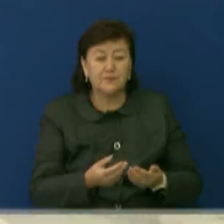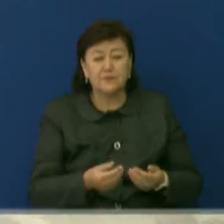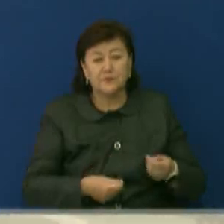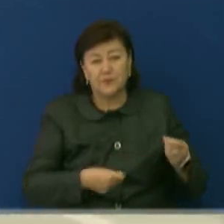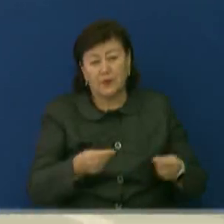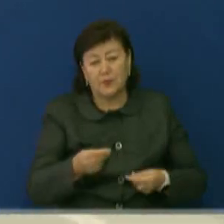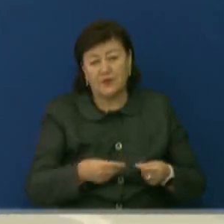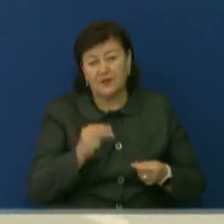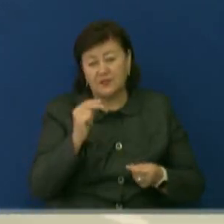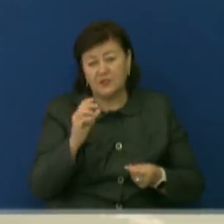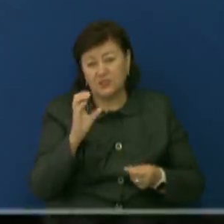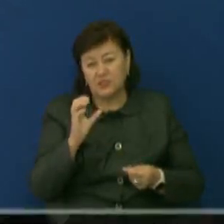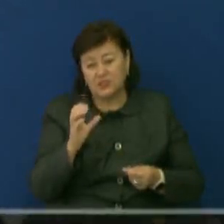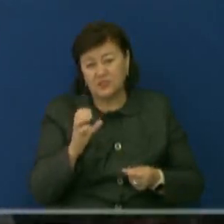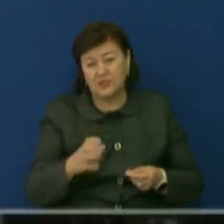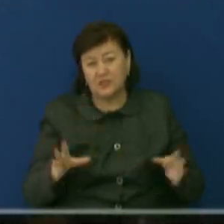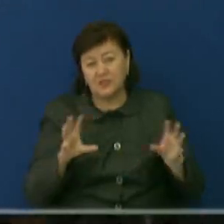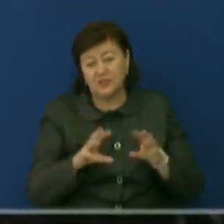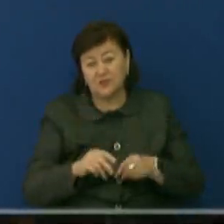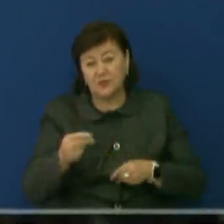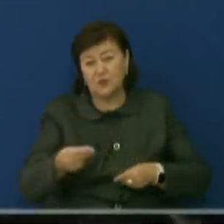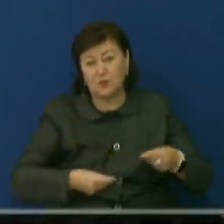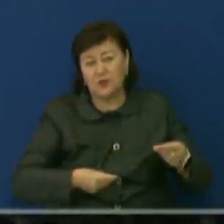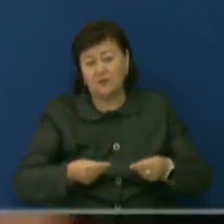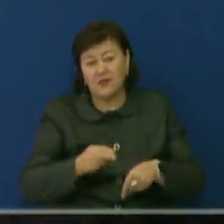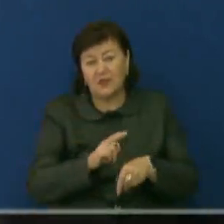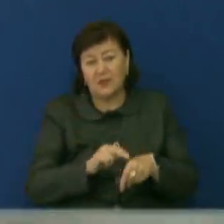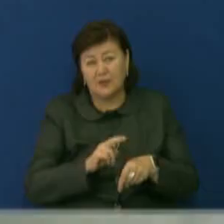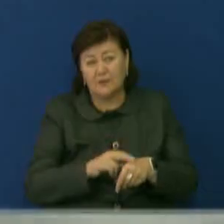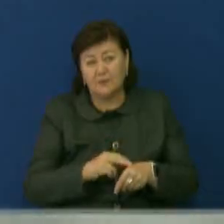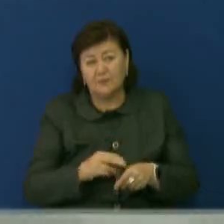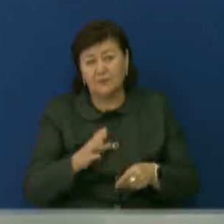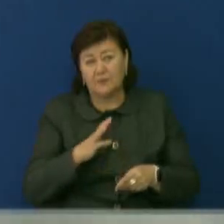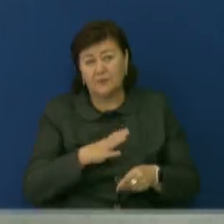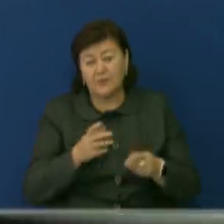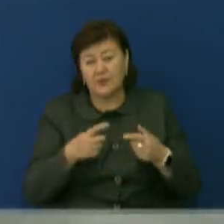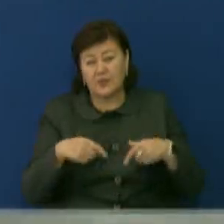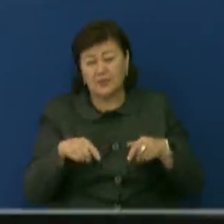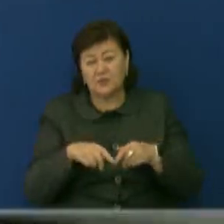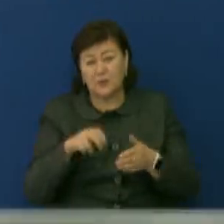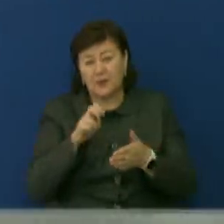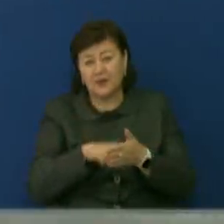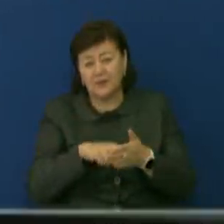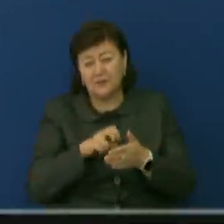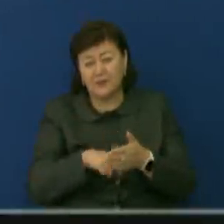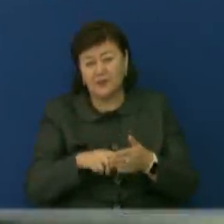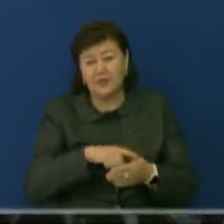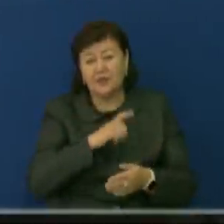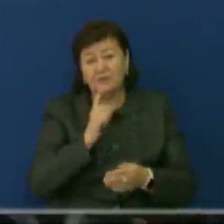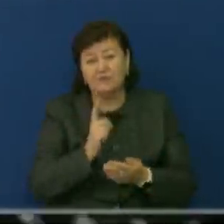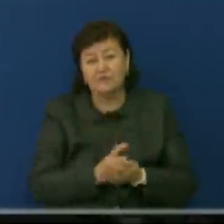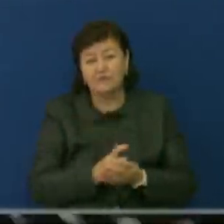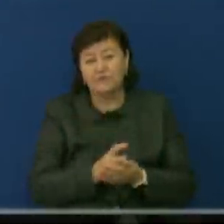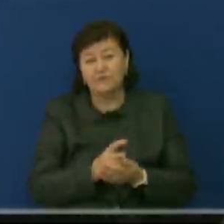Управлением по чрезвычайным ситуациям совместно с управлением полиции города Семей проведен профилактический рейд. Его главная цель – привлечь